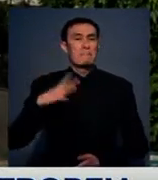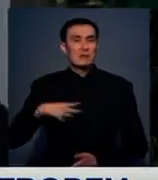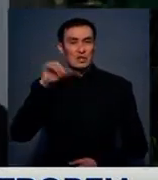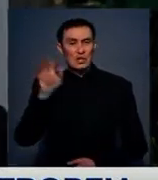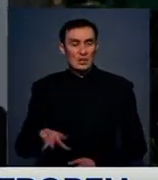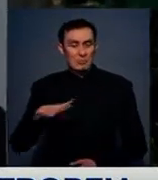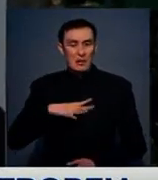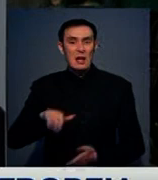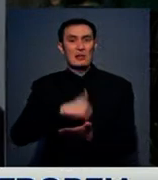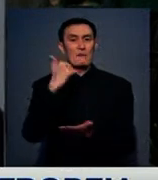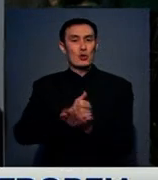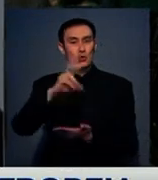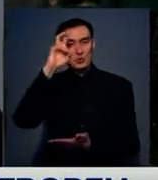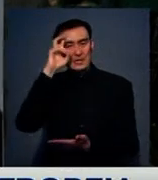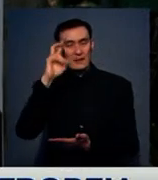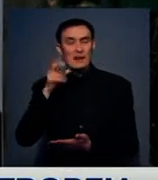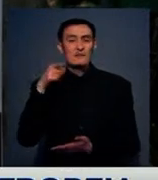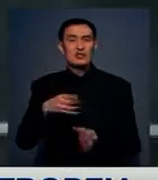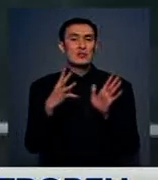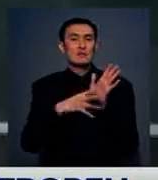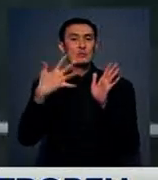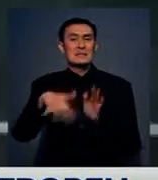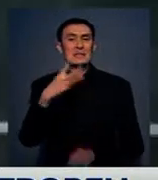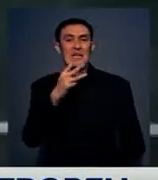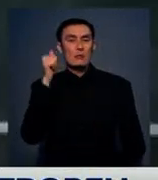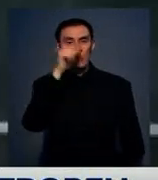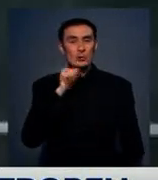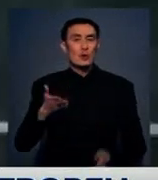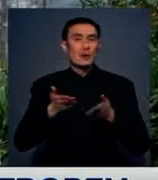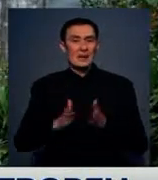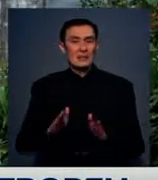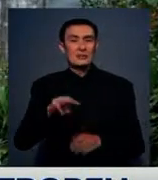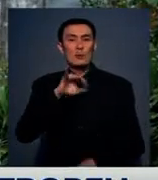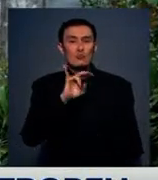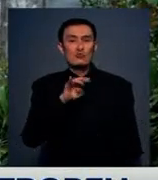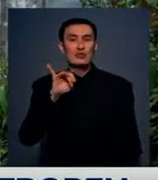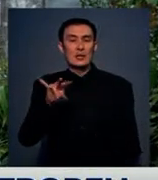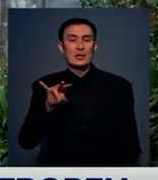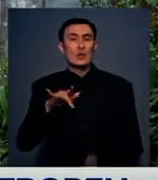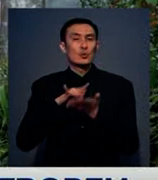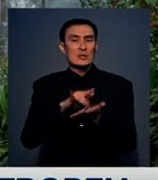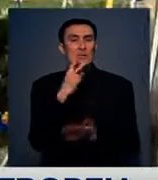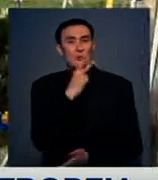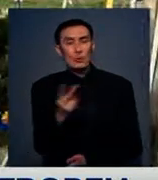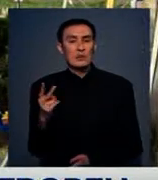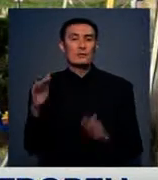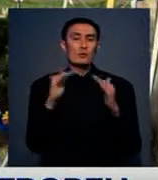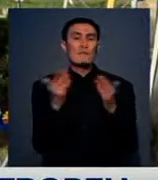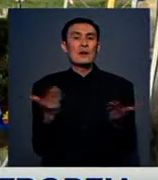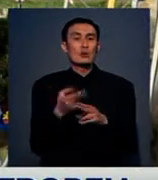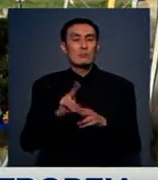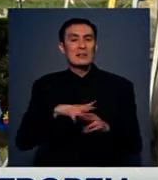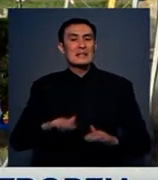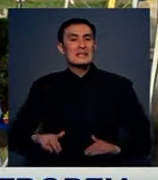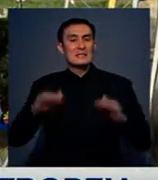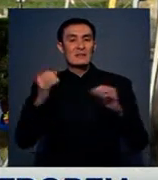житель стал главой государства. Здесь в 1953 году родился Мун Дже Ин. Туристы приходят сюда, чтобы увидеть дом, в котором прошло